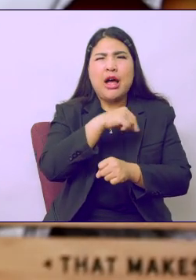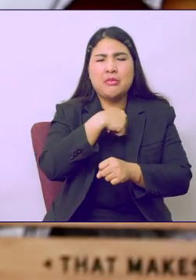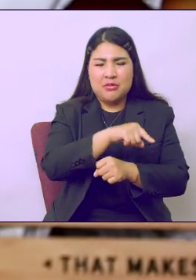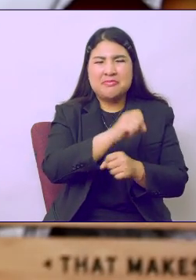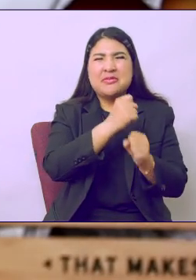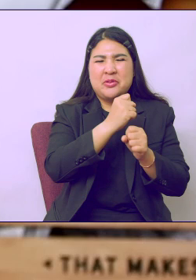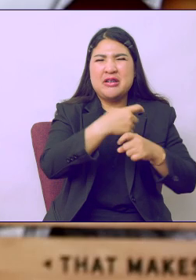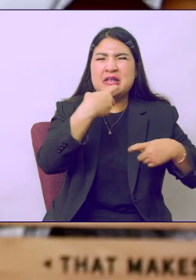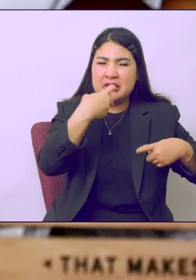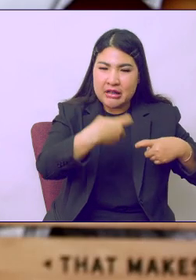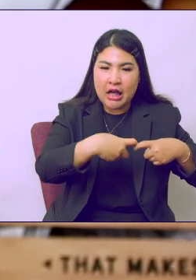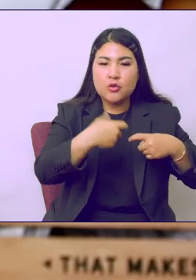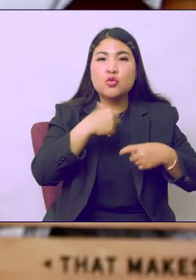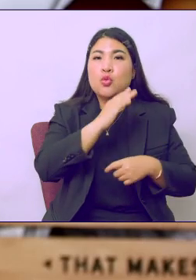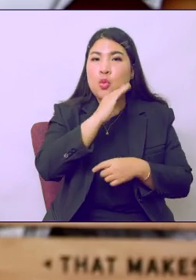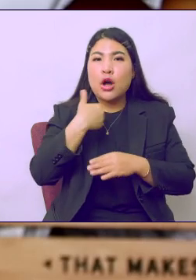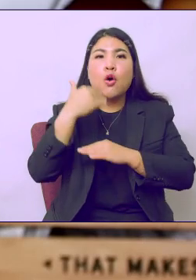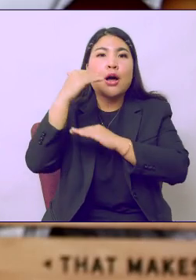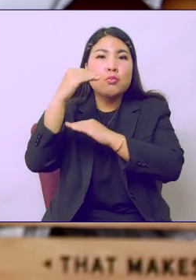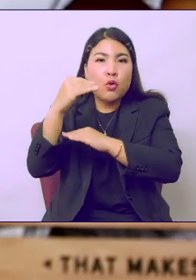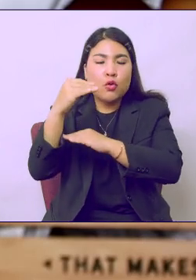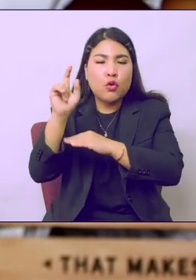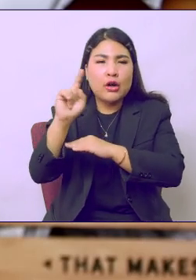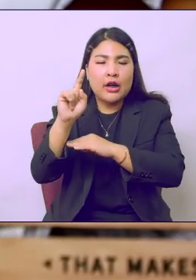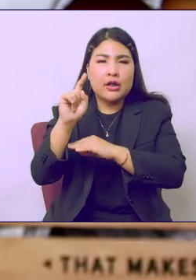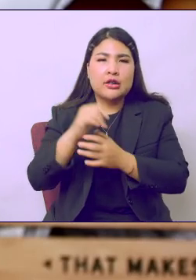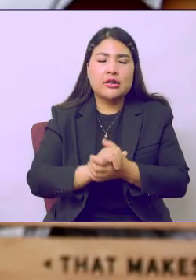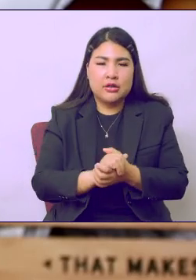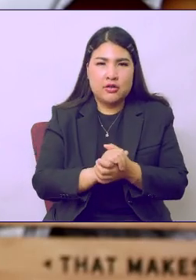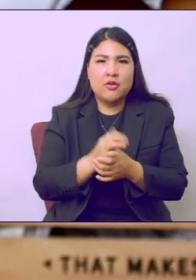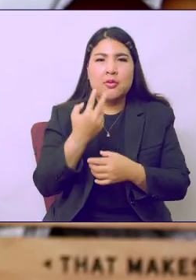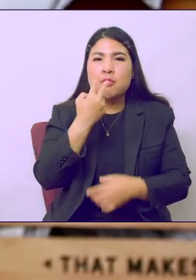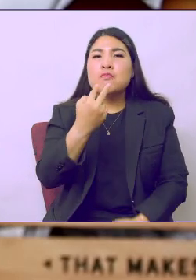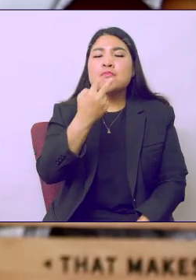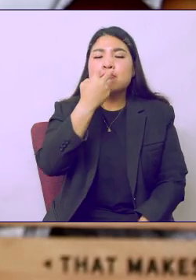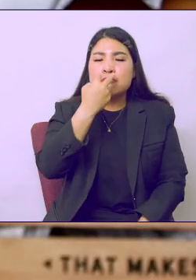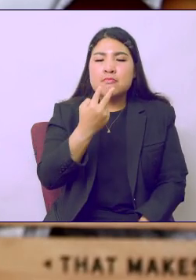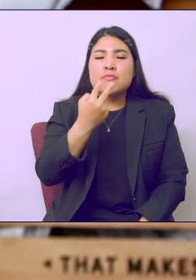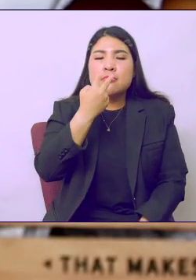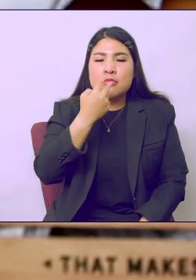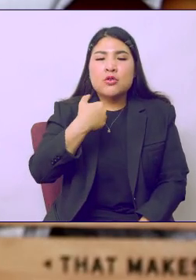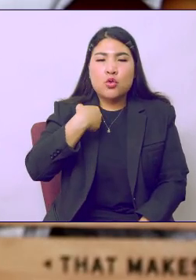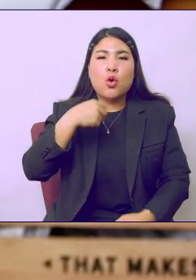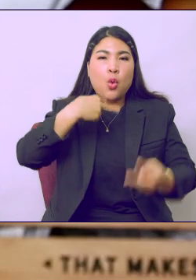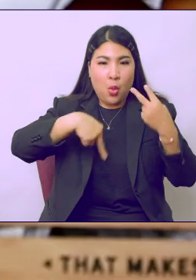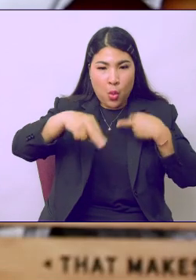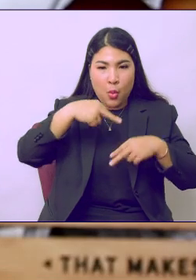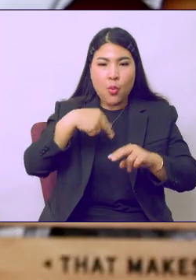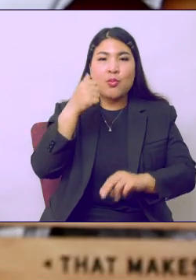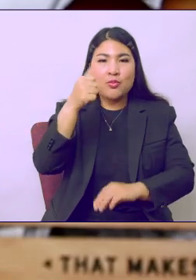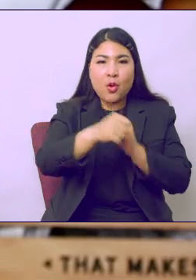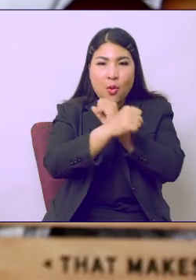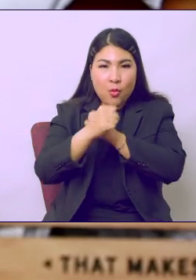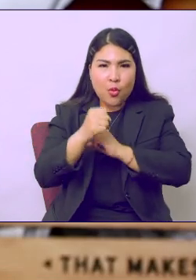เลยเพราะว่าเค้ากำหนดไว้เลยว่าถ้าเรียกปานายะเนี่ยนะครับมันจะต้องมีการควบคุมลมหายใจนะครับอ่า